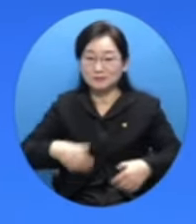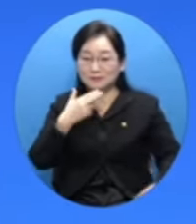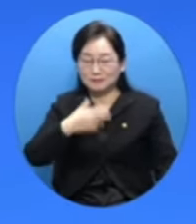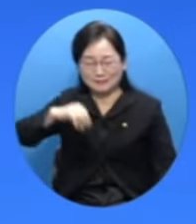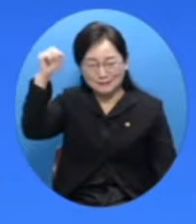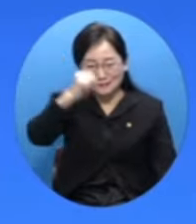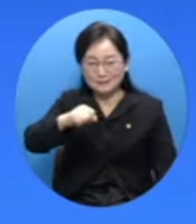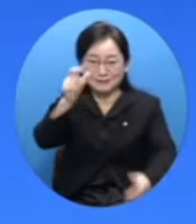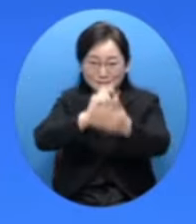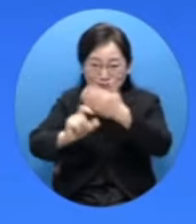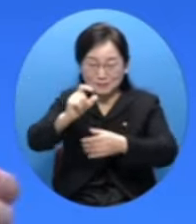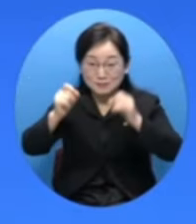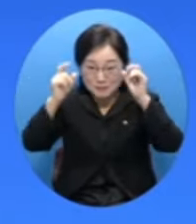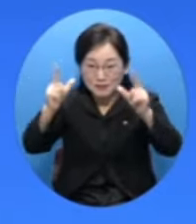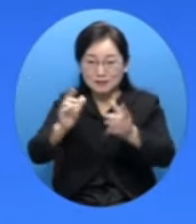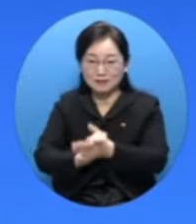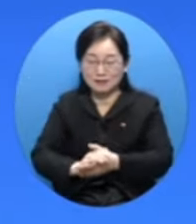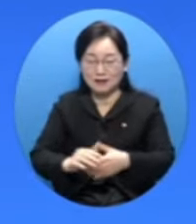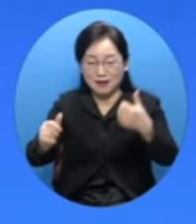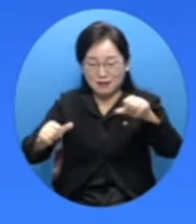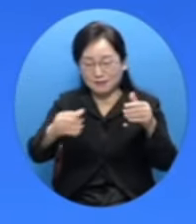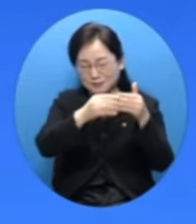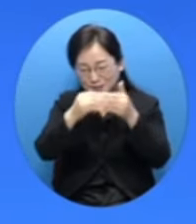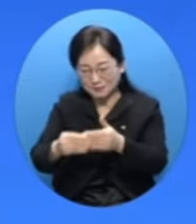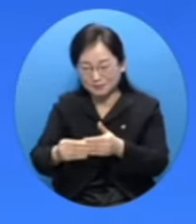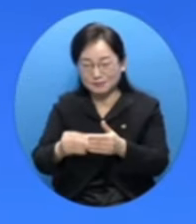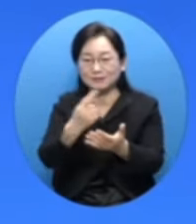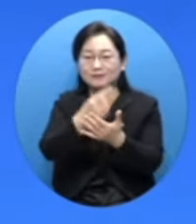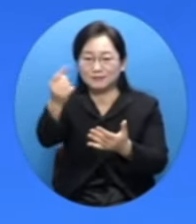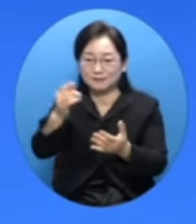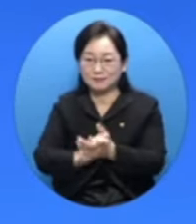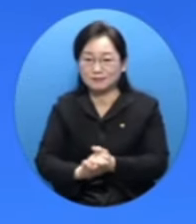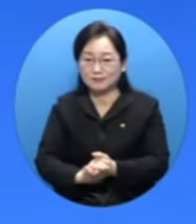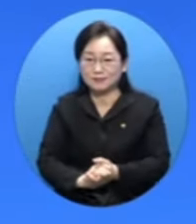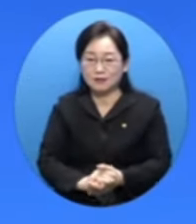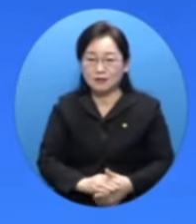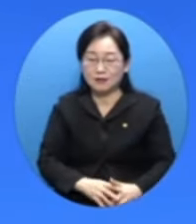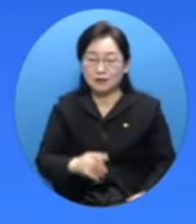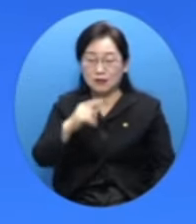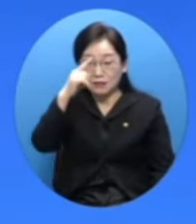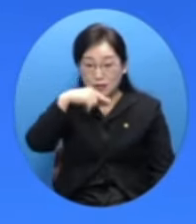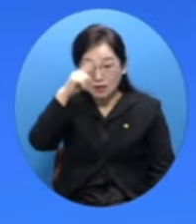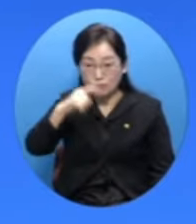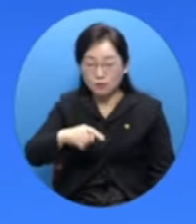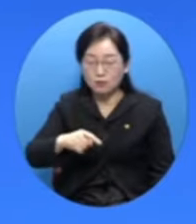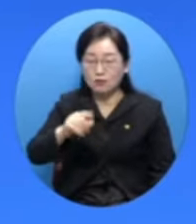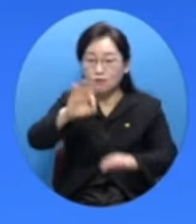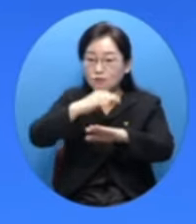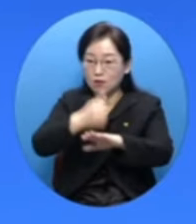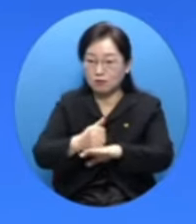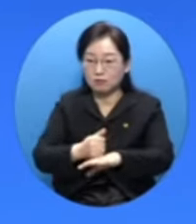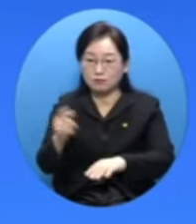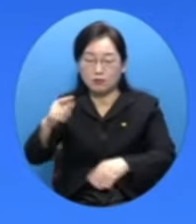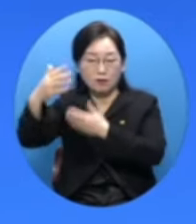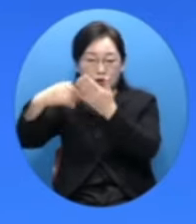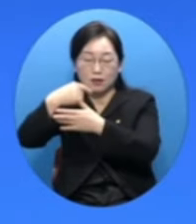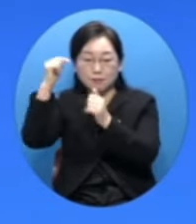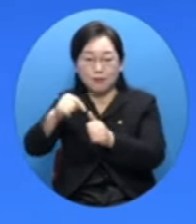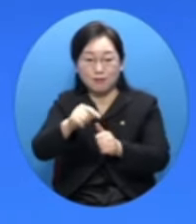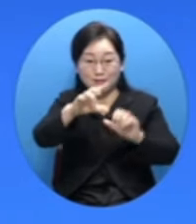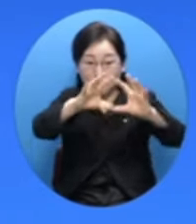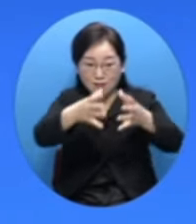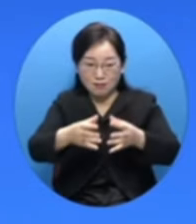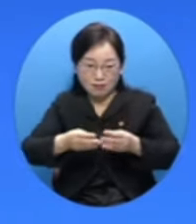아침 일찍이 일어나서 이삭을 데리고 떠난 것입니다. 사울왕은 아말렉의 모든 걸 다 멸하라고 하는 하나님의 명령을